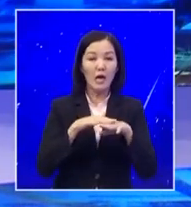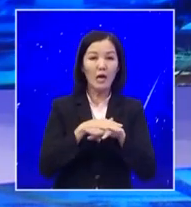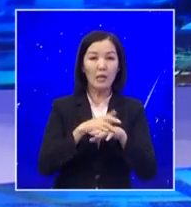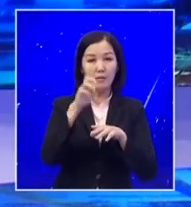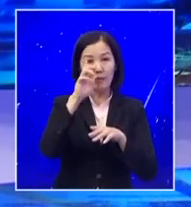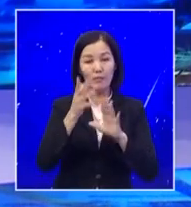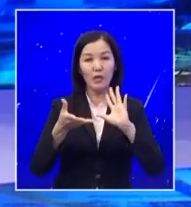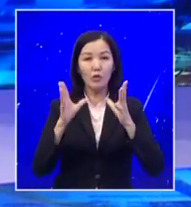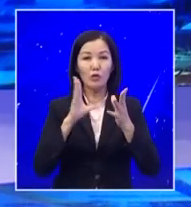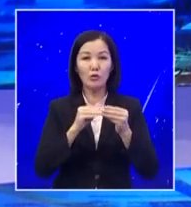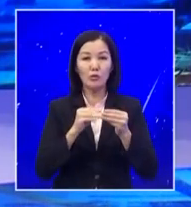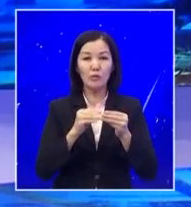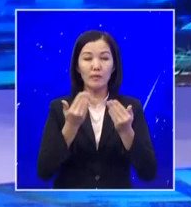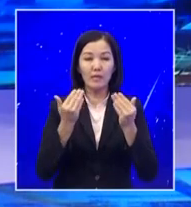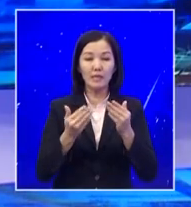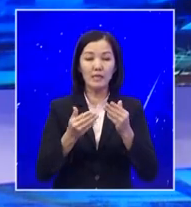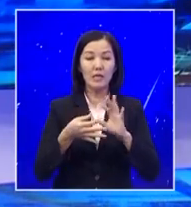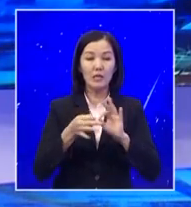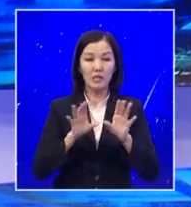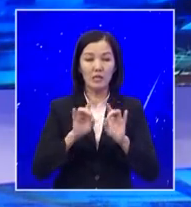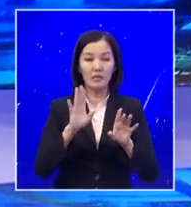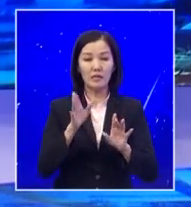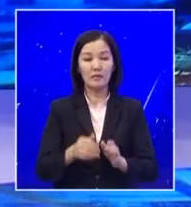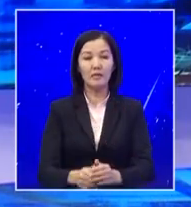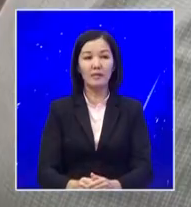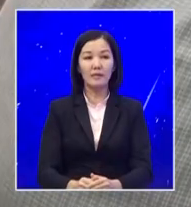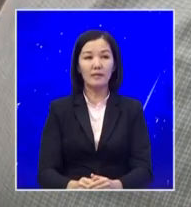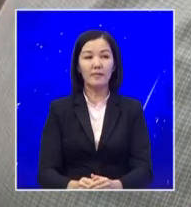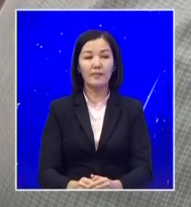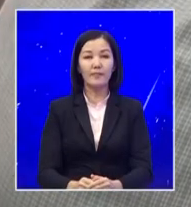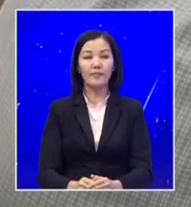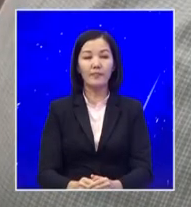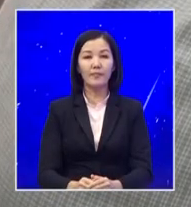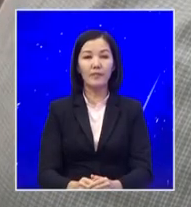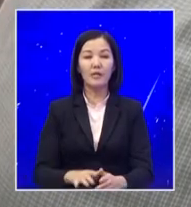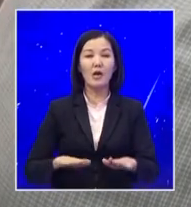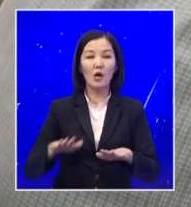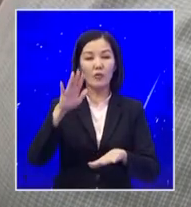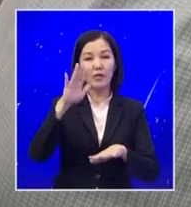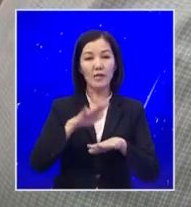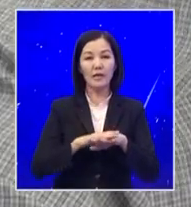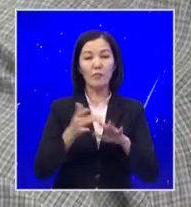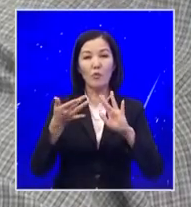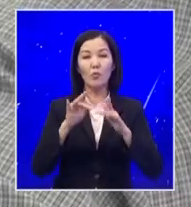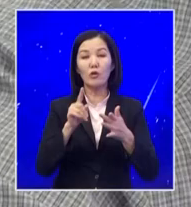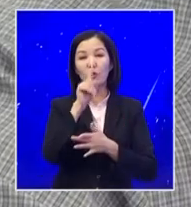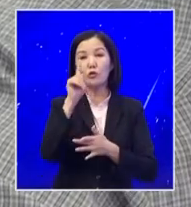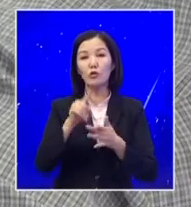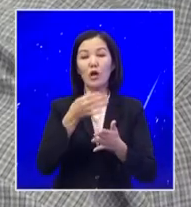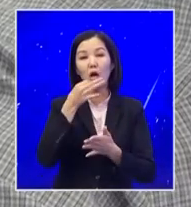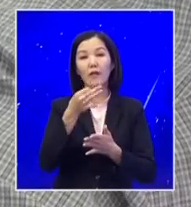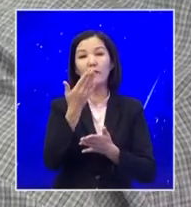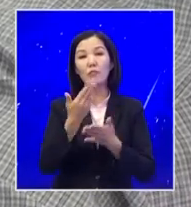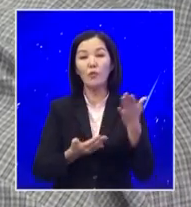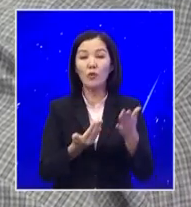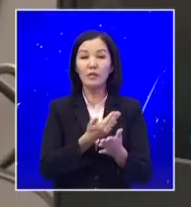мемлекет тұжырымдамасының игілігі туралы келесі бейне материалда. Аудан әкімінің орынбасарына онлайн сұрақ қойып жауабын